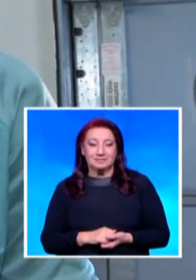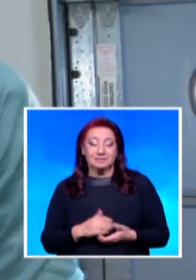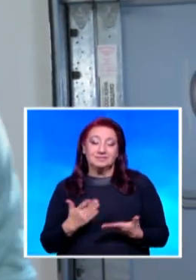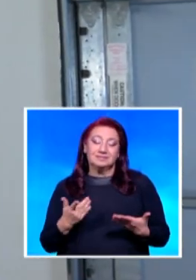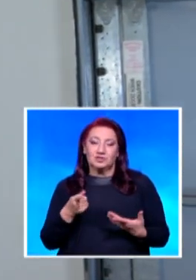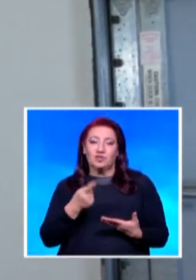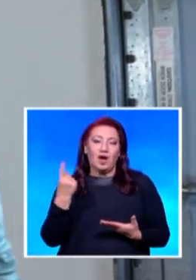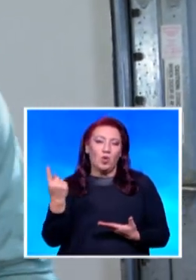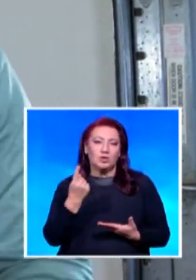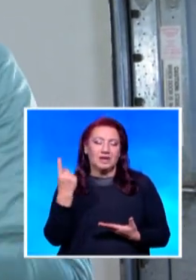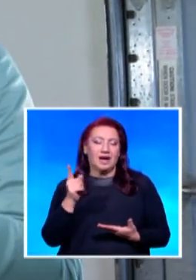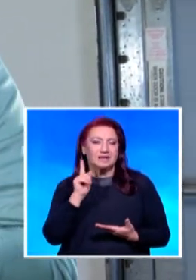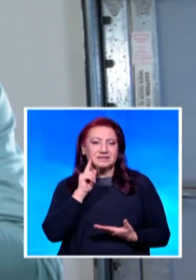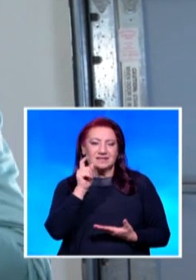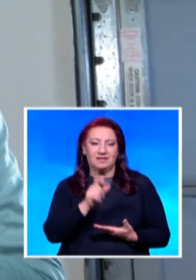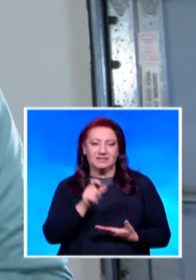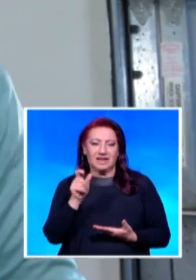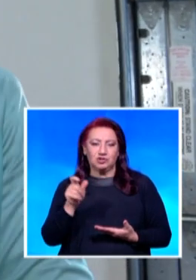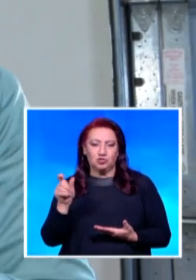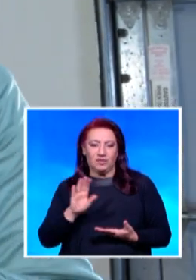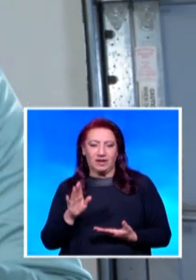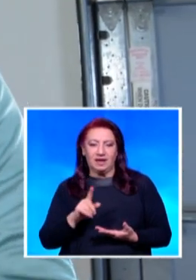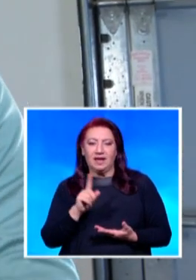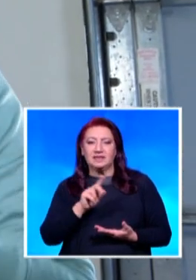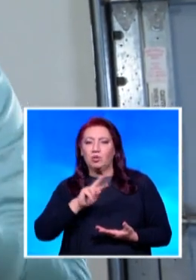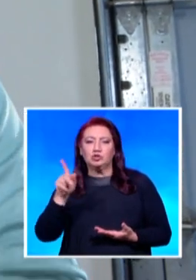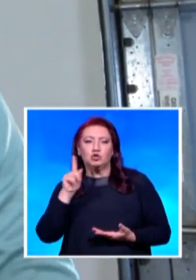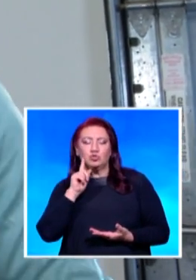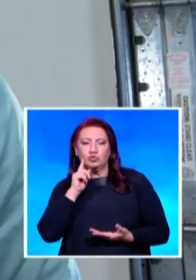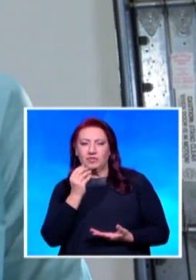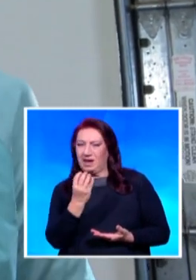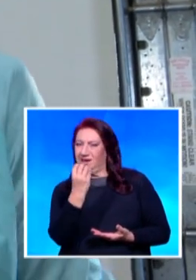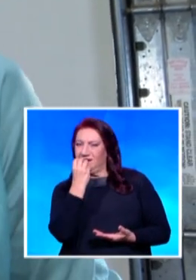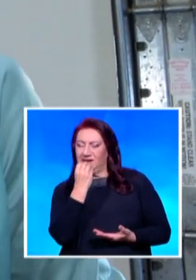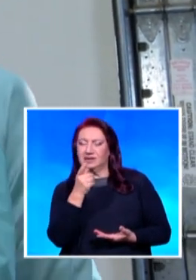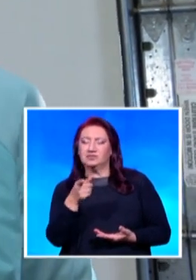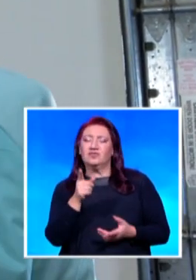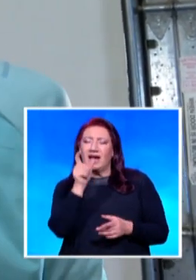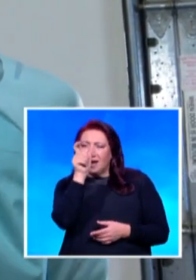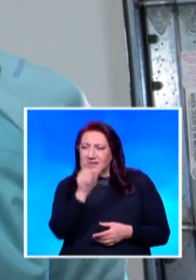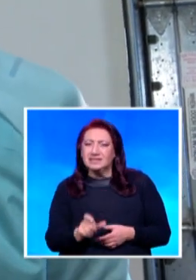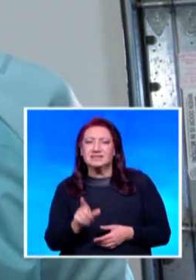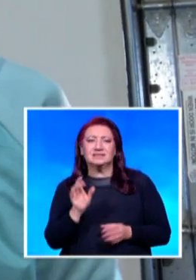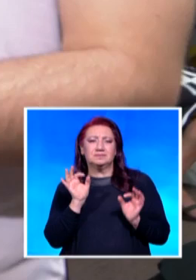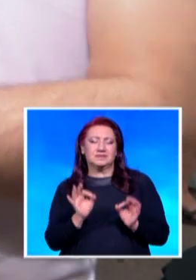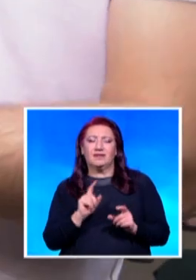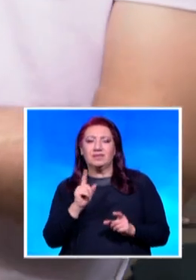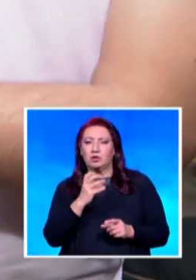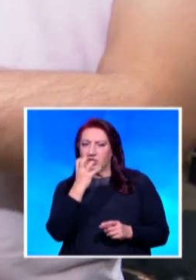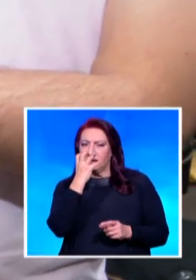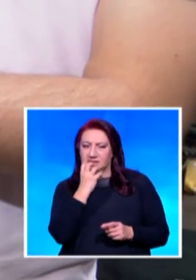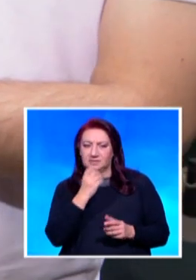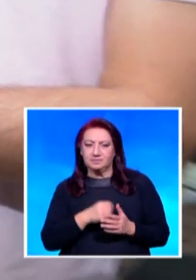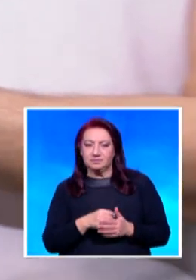човек. Да, да, никой не може да го лапне, защото когато лапнеш и да чуш назъбник, буквално се догажда, не може да стои в устата. Това